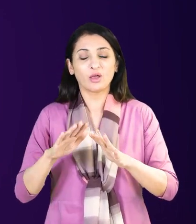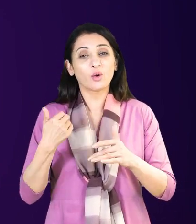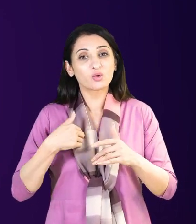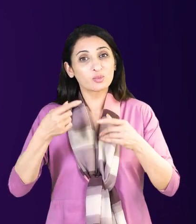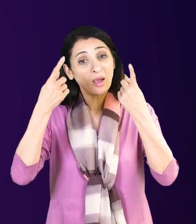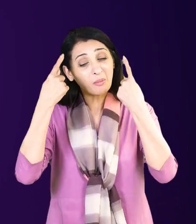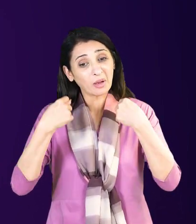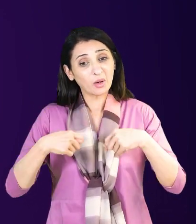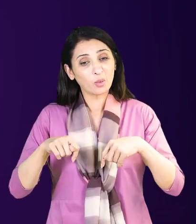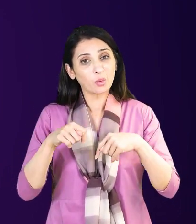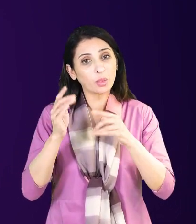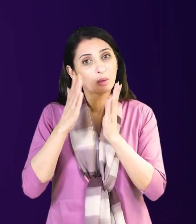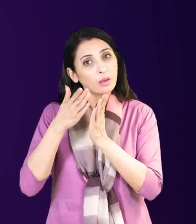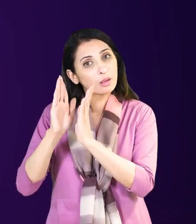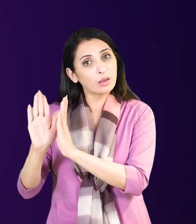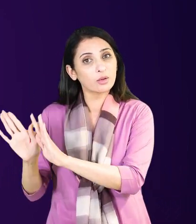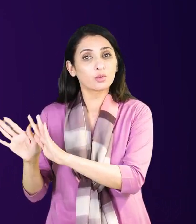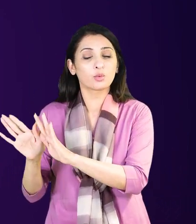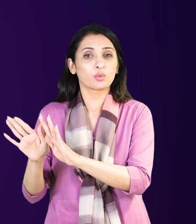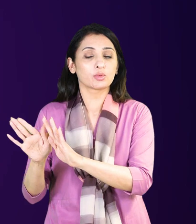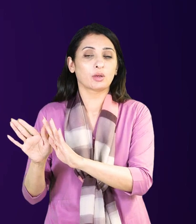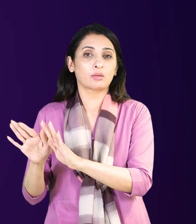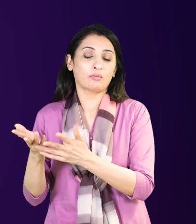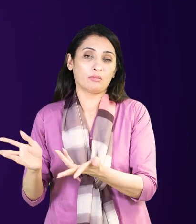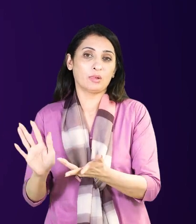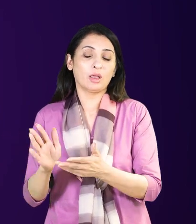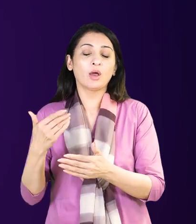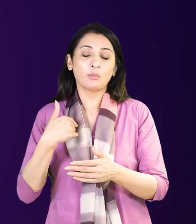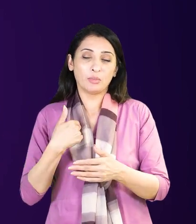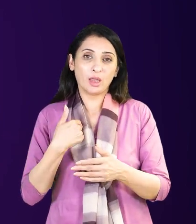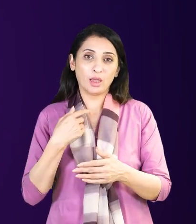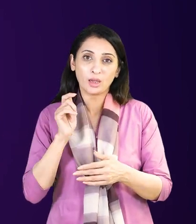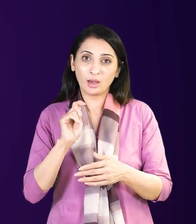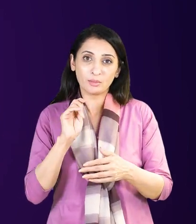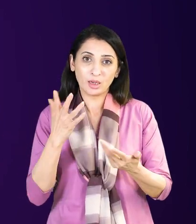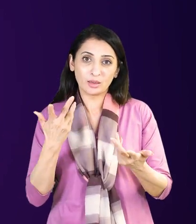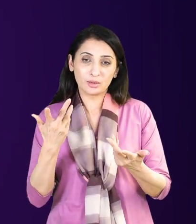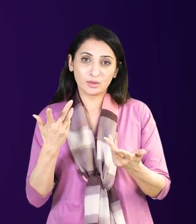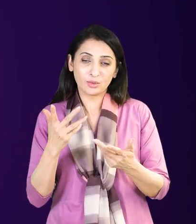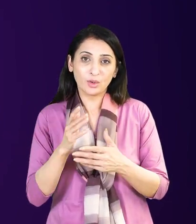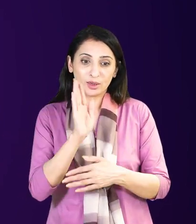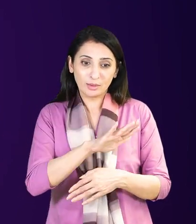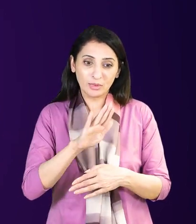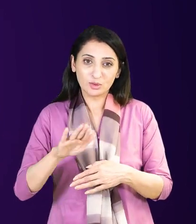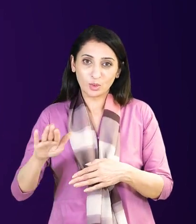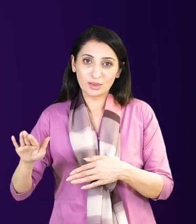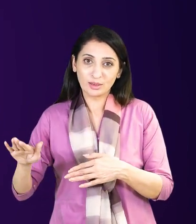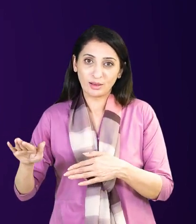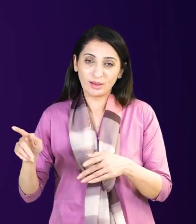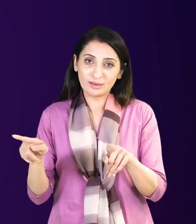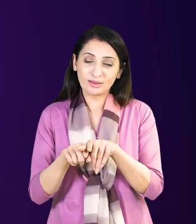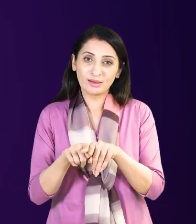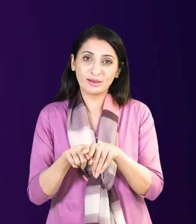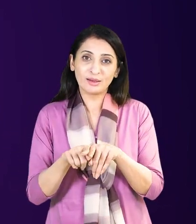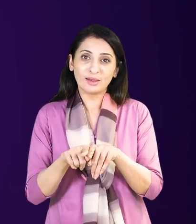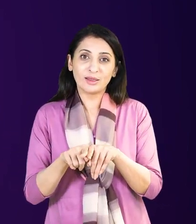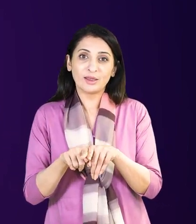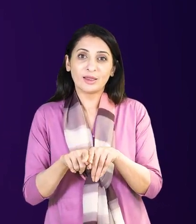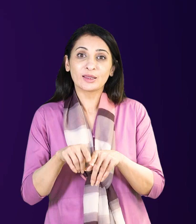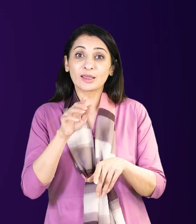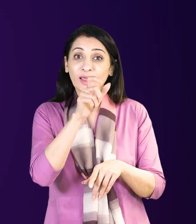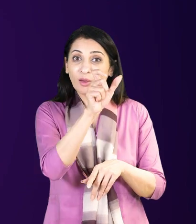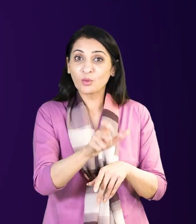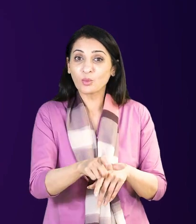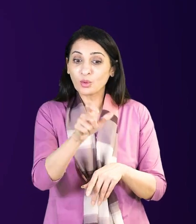individual is ignored. Or what I basically do with the children basically is